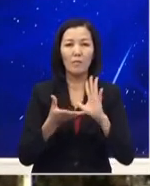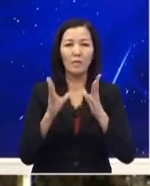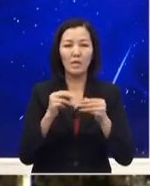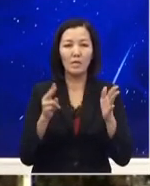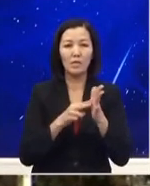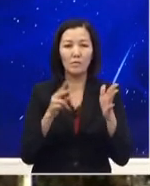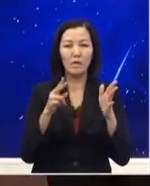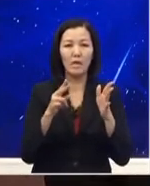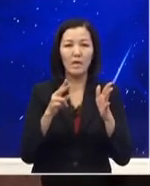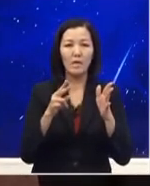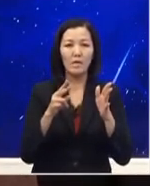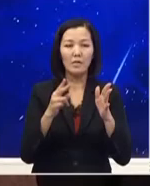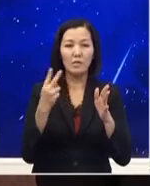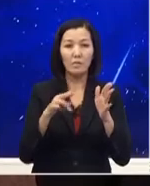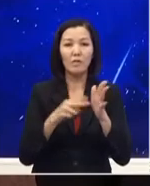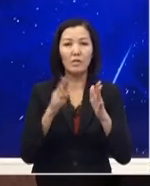ашылған 27-ші тақта.